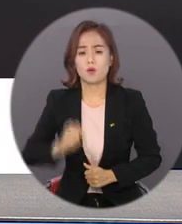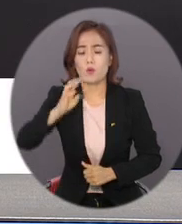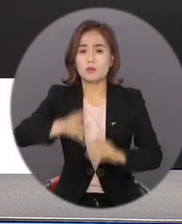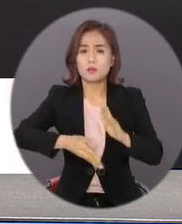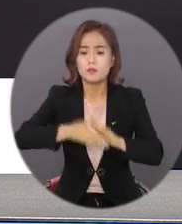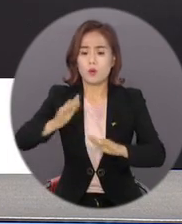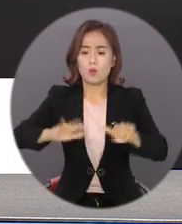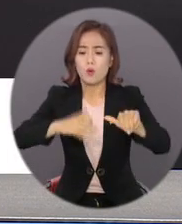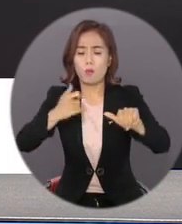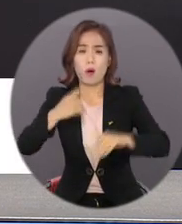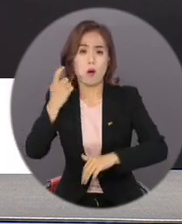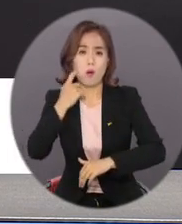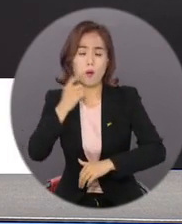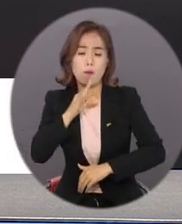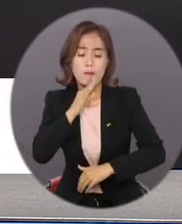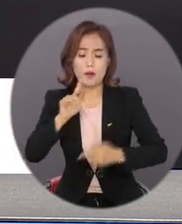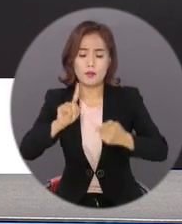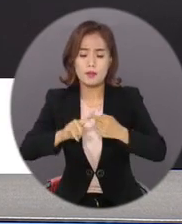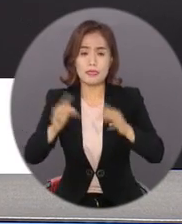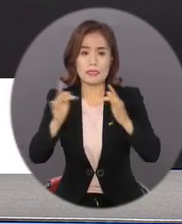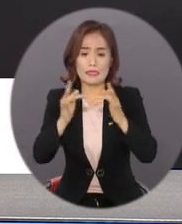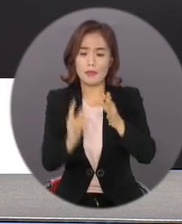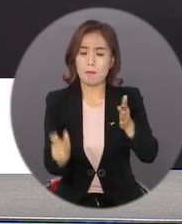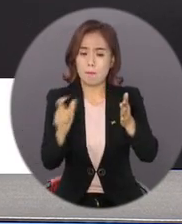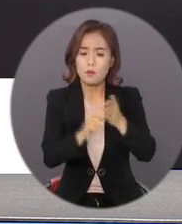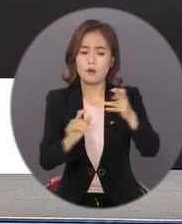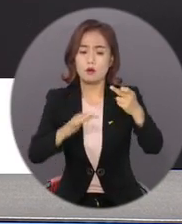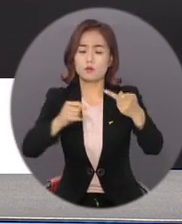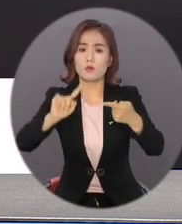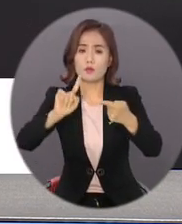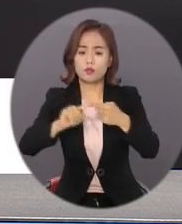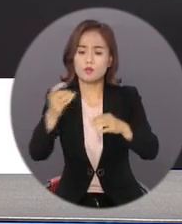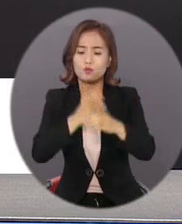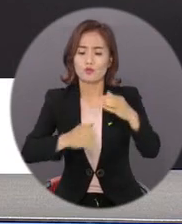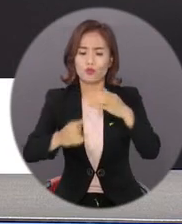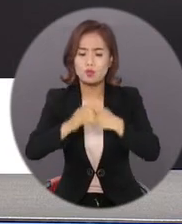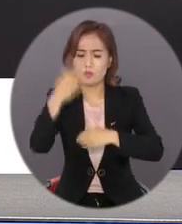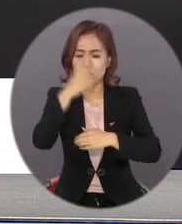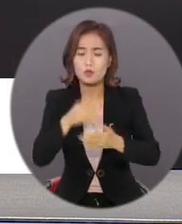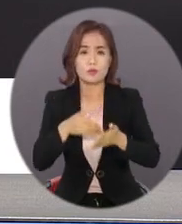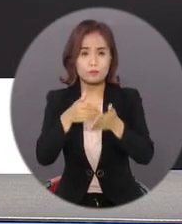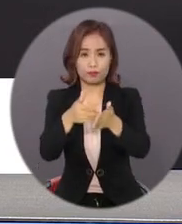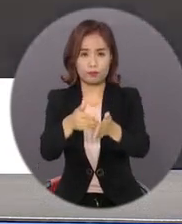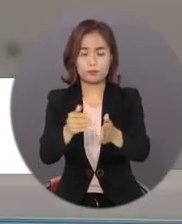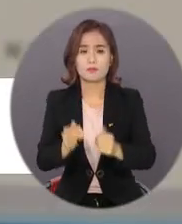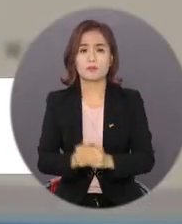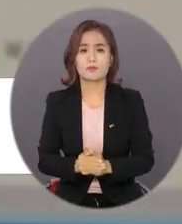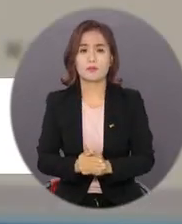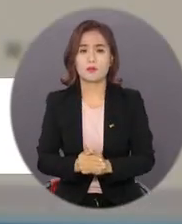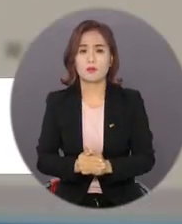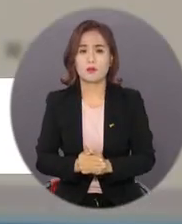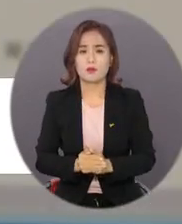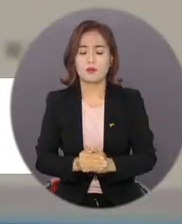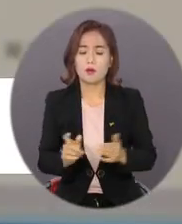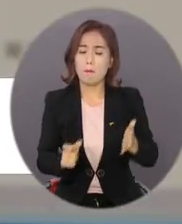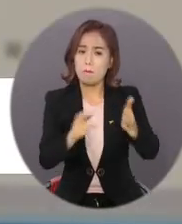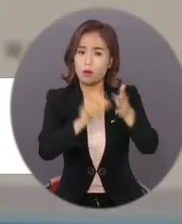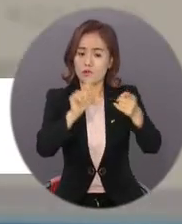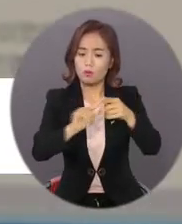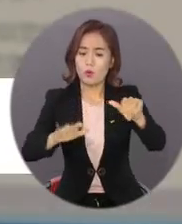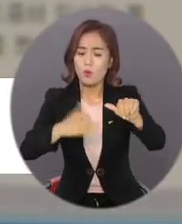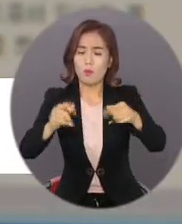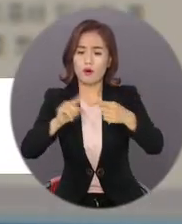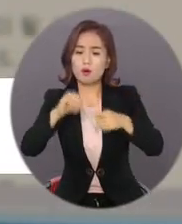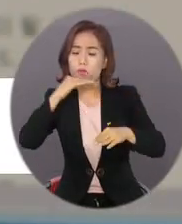광주시가 5.18 허위 사실을 담은 인터넷 게시물 12건을 추가로 수사 의뢰했습니다. 해당 게시물은